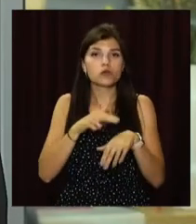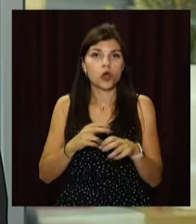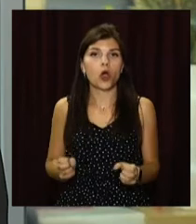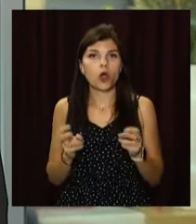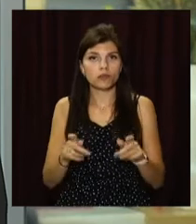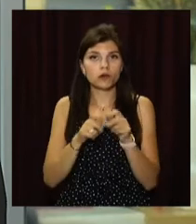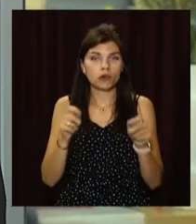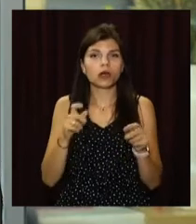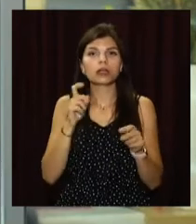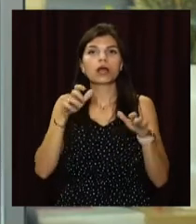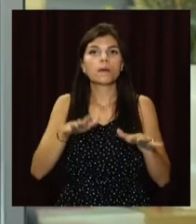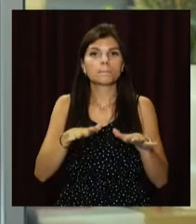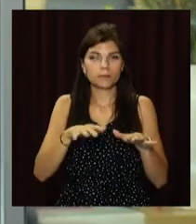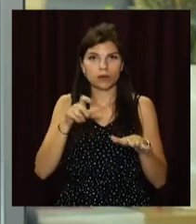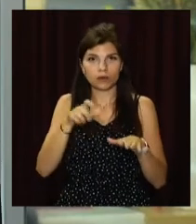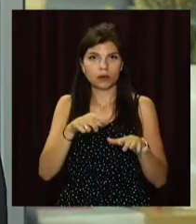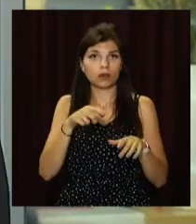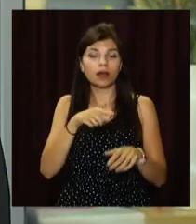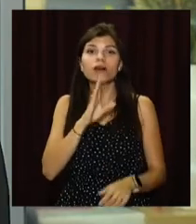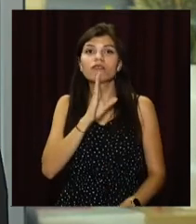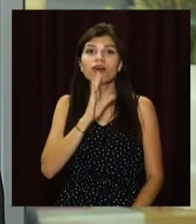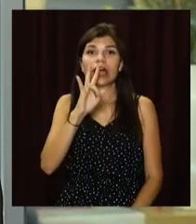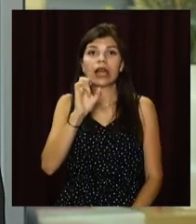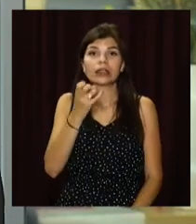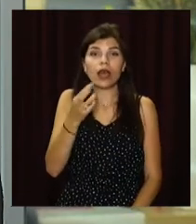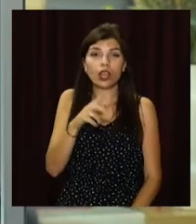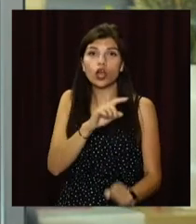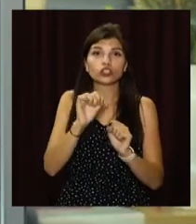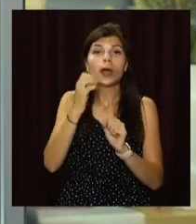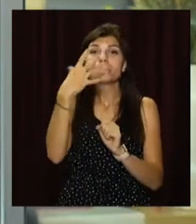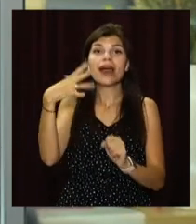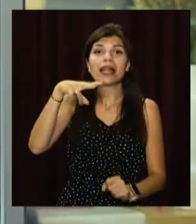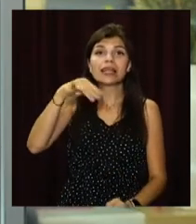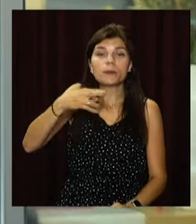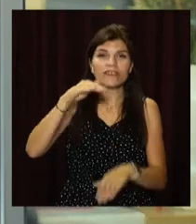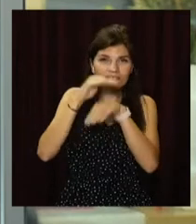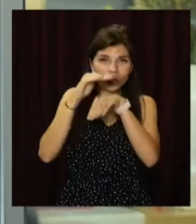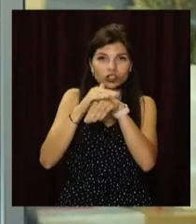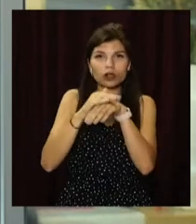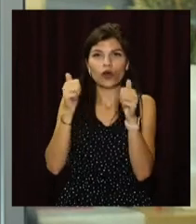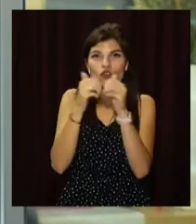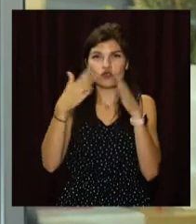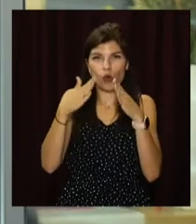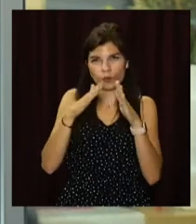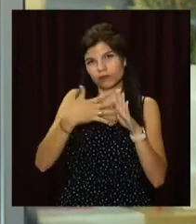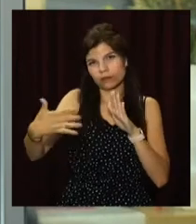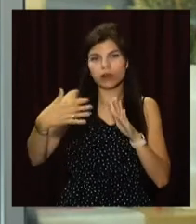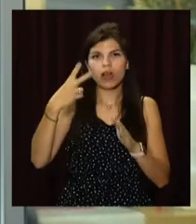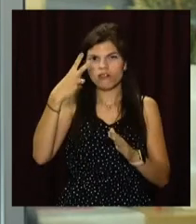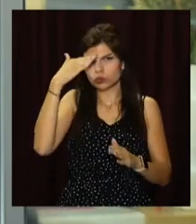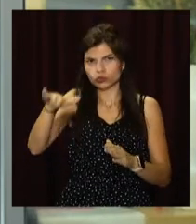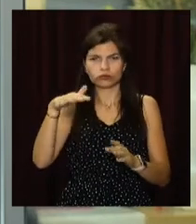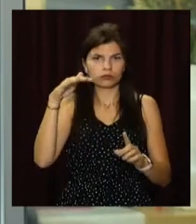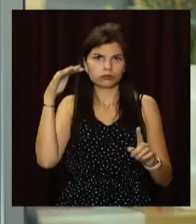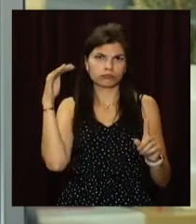за фактом побиття місцевої правозахисниці Наталі Ешенкулової. 15 липня ввечері у під'їзді на неї напали двоє невідомих і